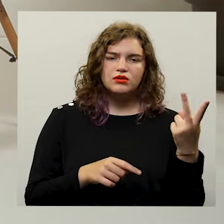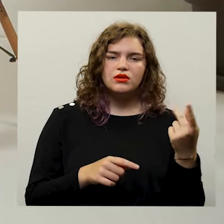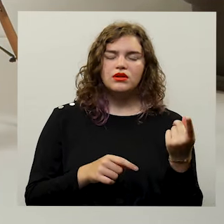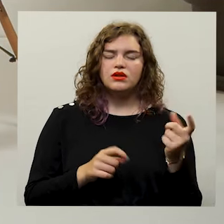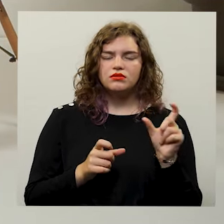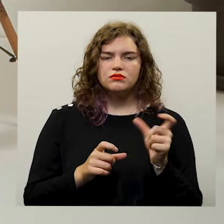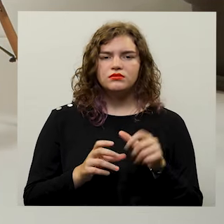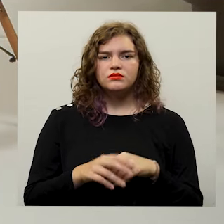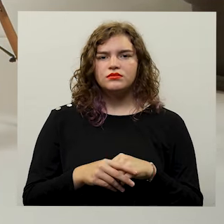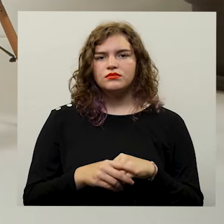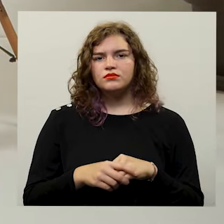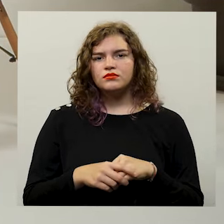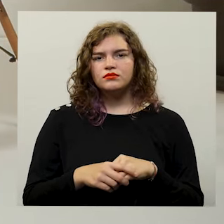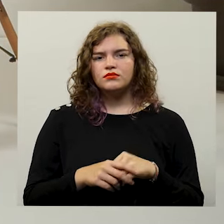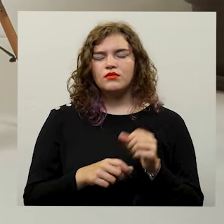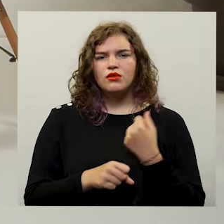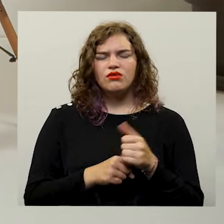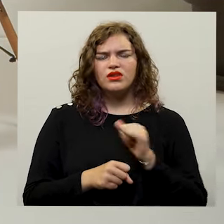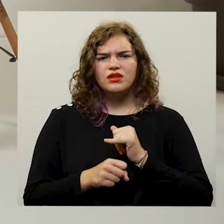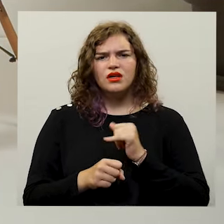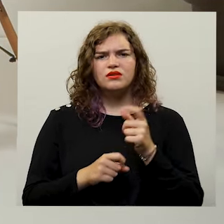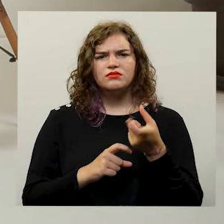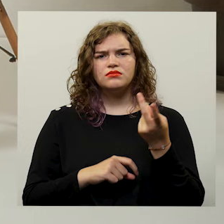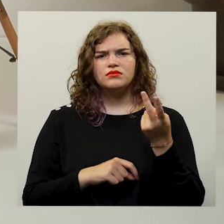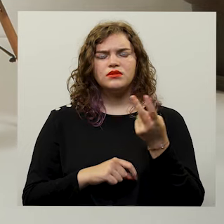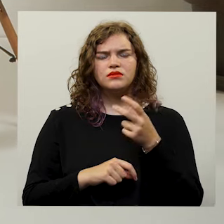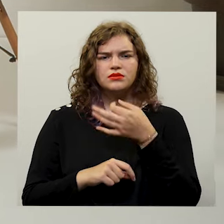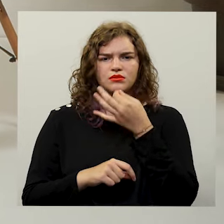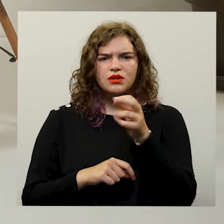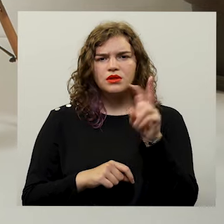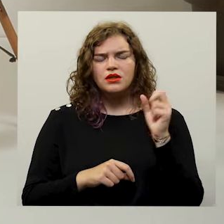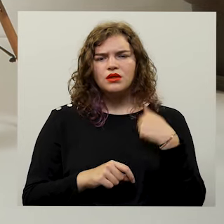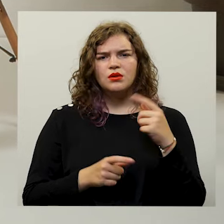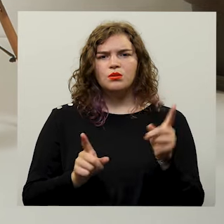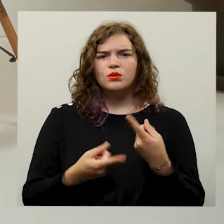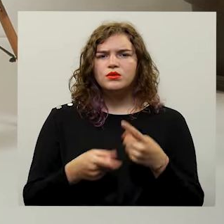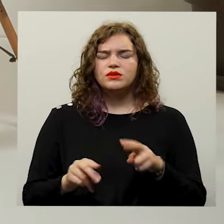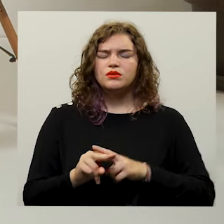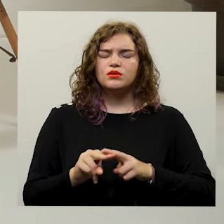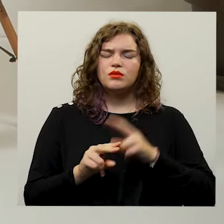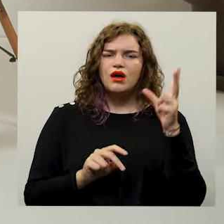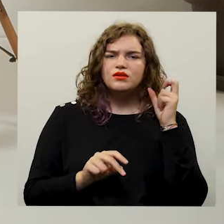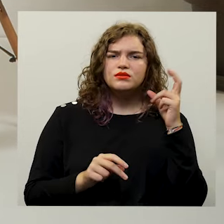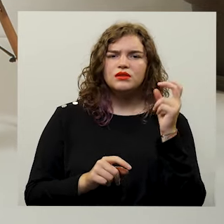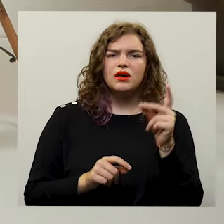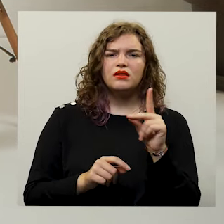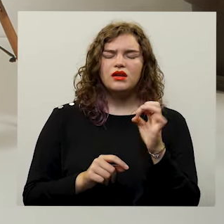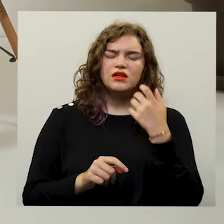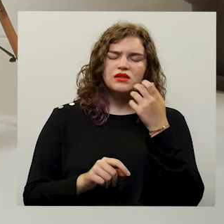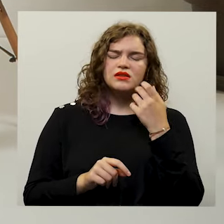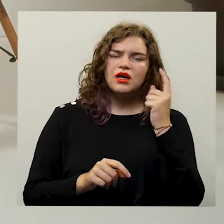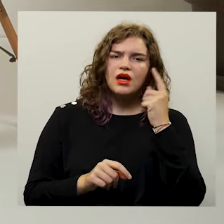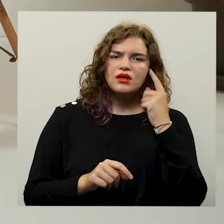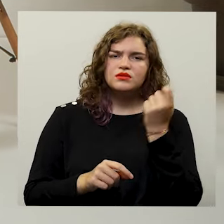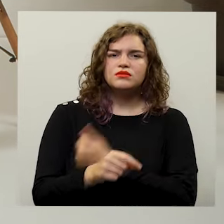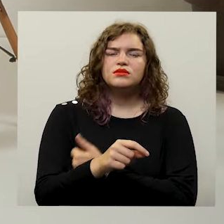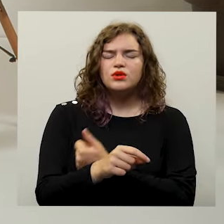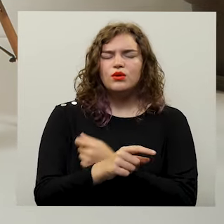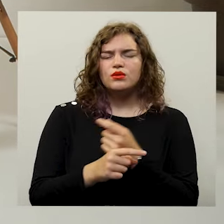m-a frapat în episodul anterior când ziceai, Diana, despre muzica pe care o asculta Daniel atunci când lua droguri. Deci și